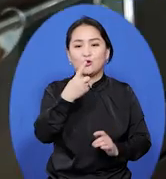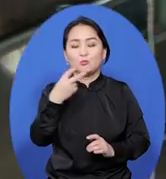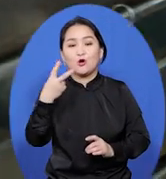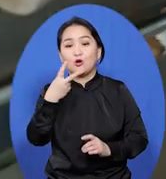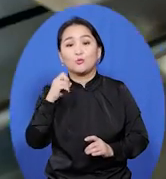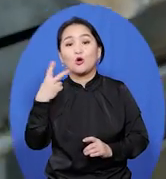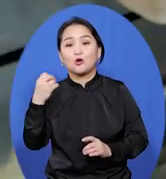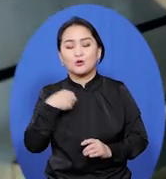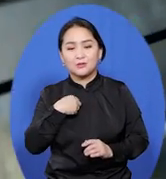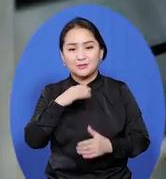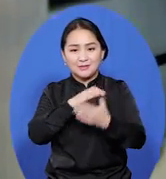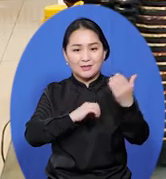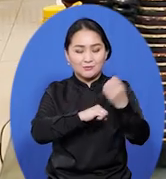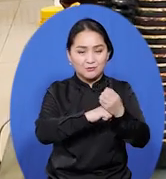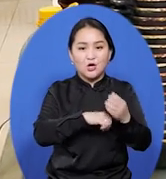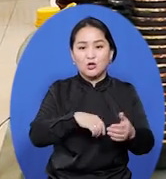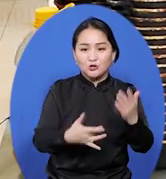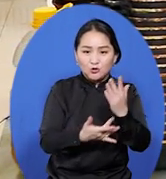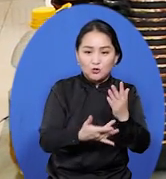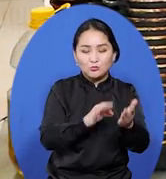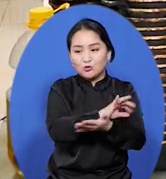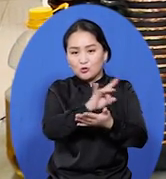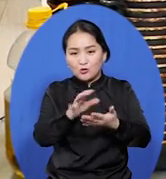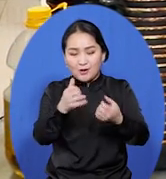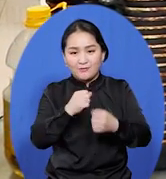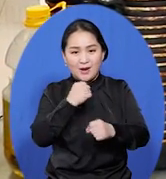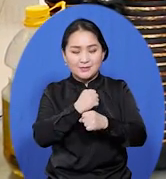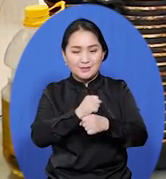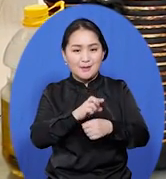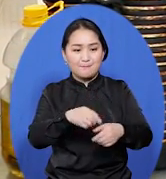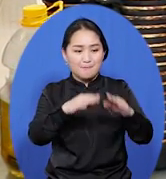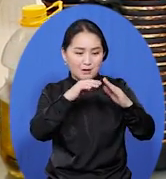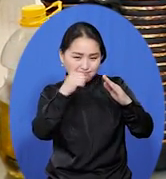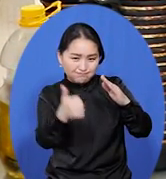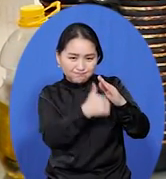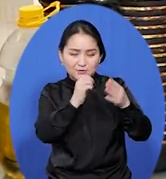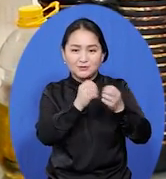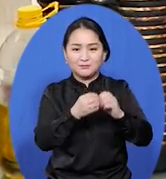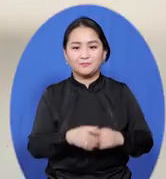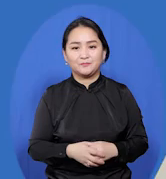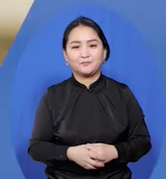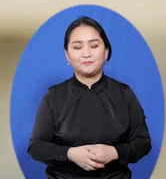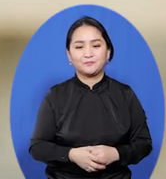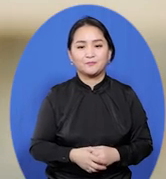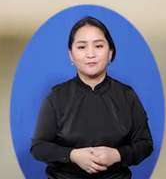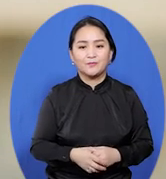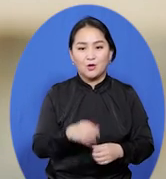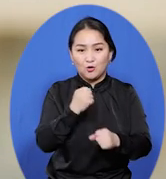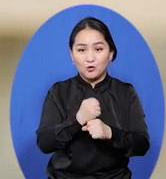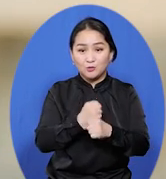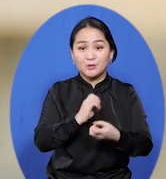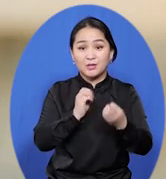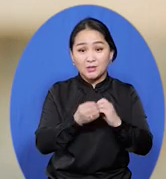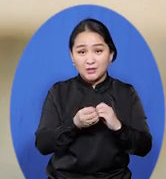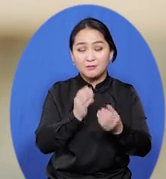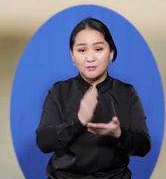2017-2020 онд олгосон санхүүгийн дэмжлэгээр тоног төхөөрөмж авч ажлын байраа тогтчулжээ. Энэ хөдөлмөр хийж байвал